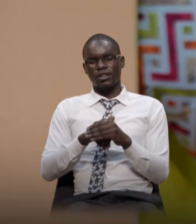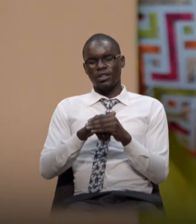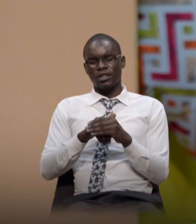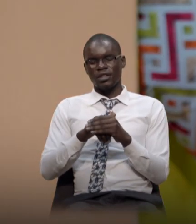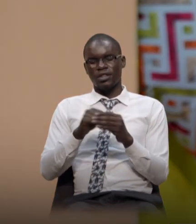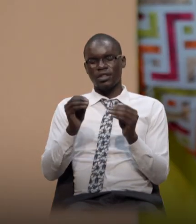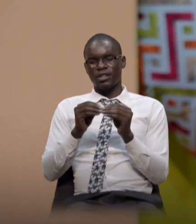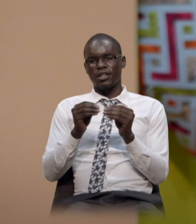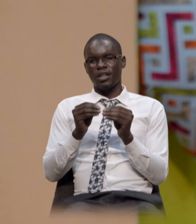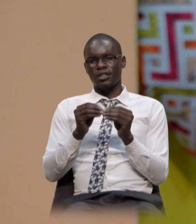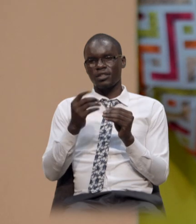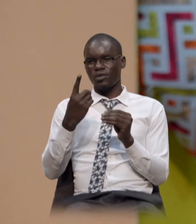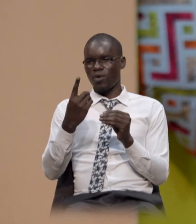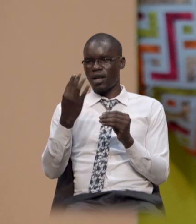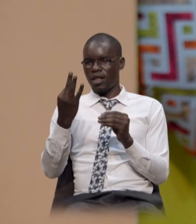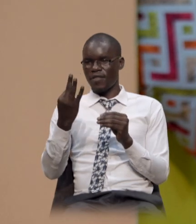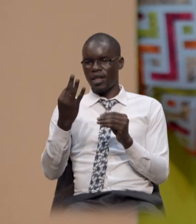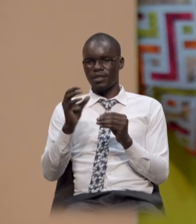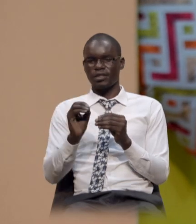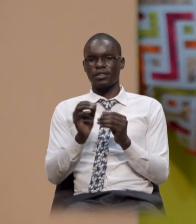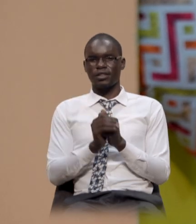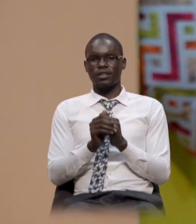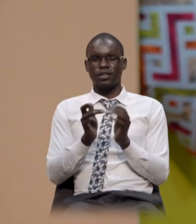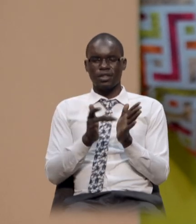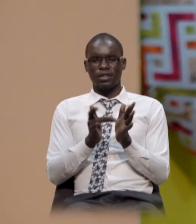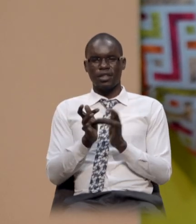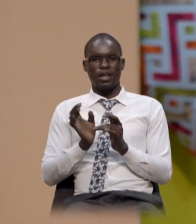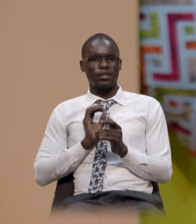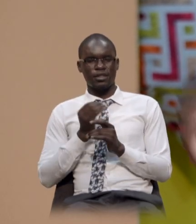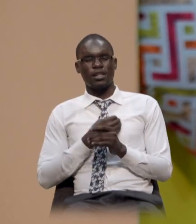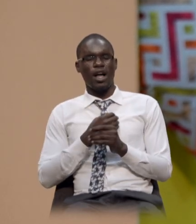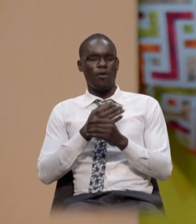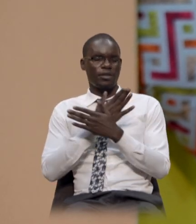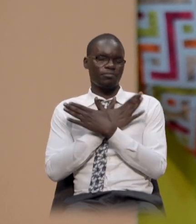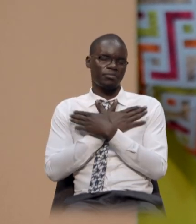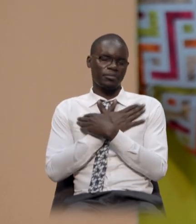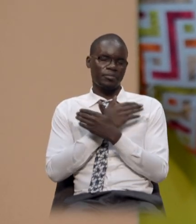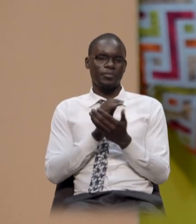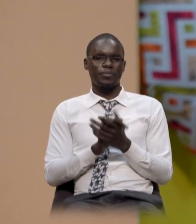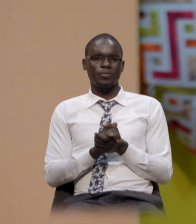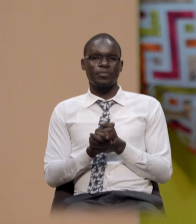nambari 130, Yesu kwetu ni rafiki. Tuimbe pamoja.